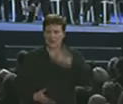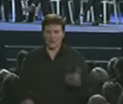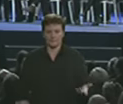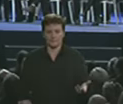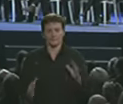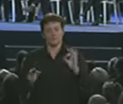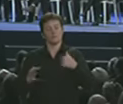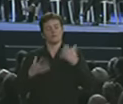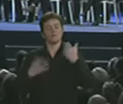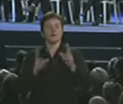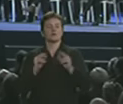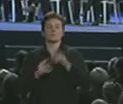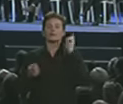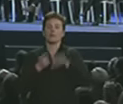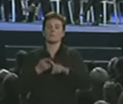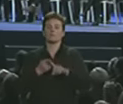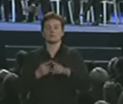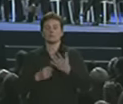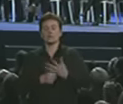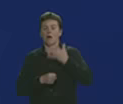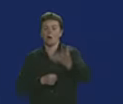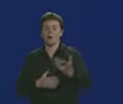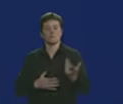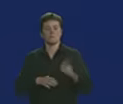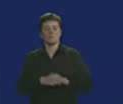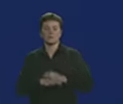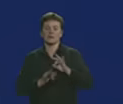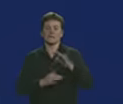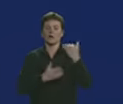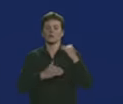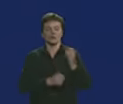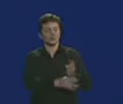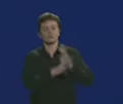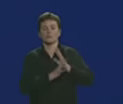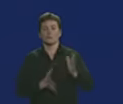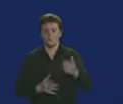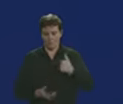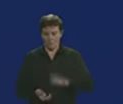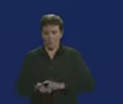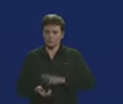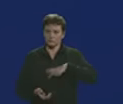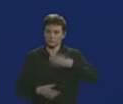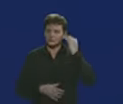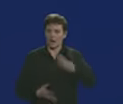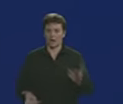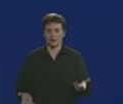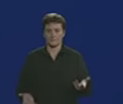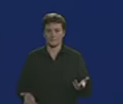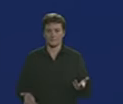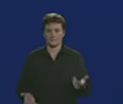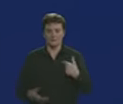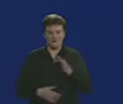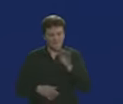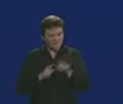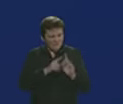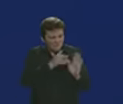je veux vous parler de notre politique d'immigration pour les 5 années qui viennent. Je sais d'où je viens. Jamais je n'accepterai une France